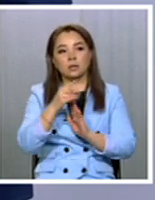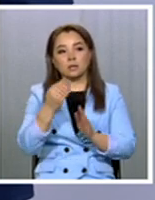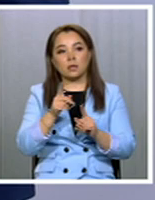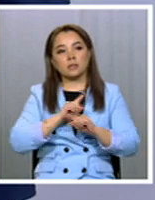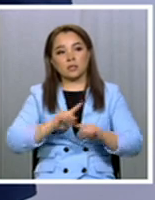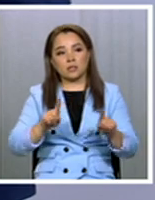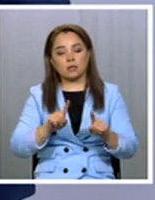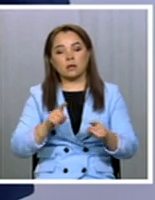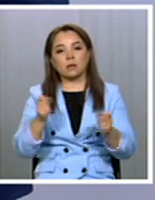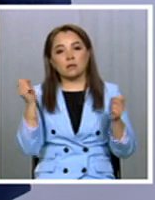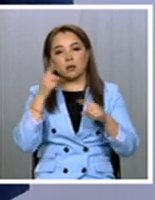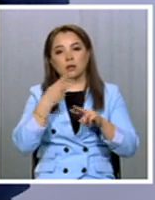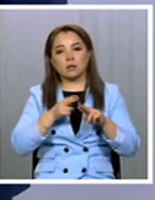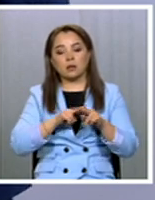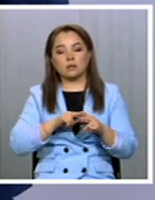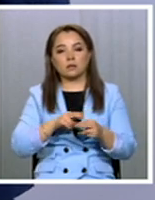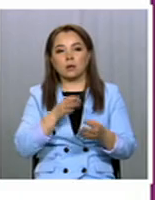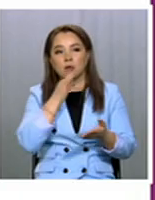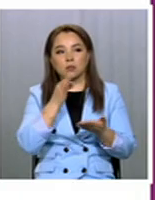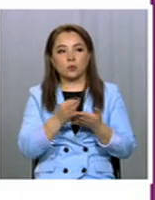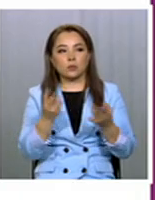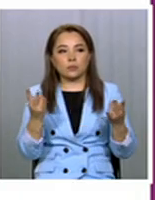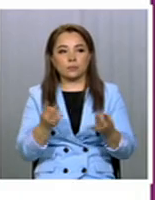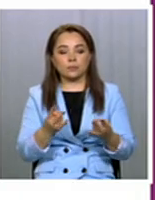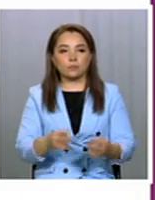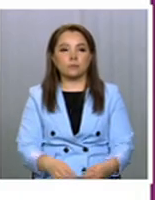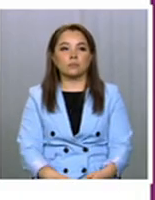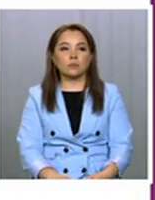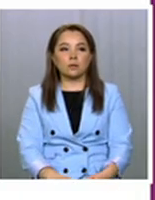басты ерекшеліктерін анықтаңыз.